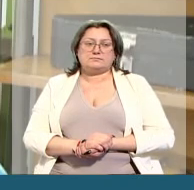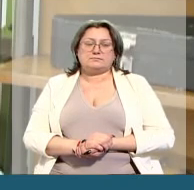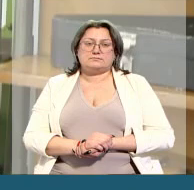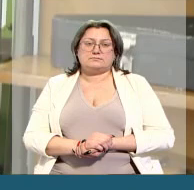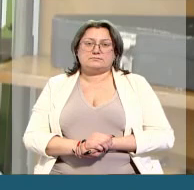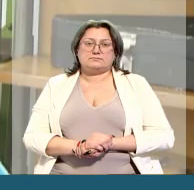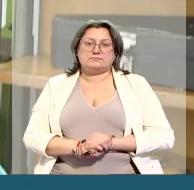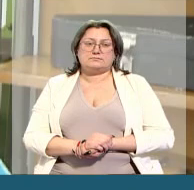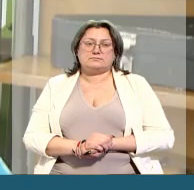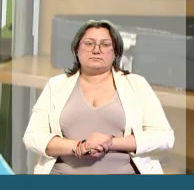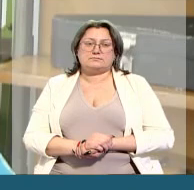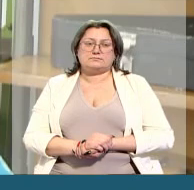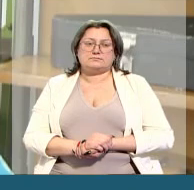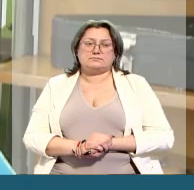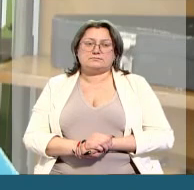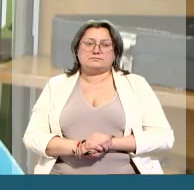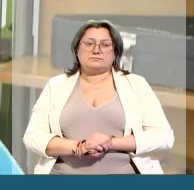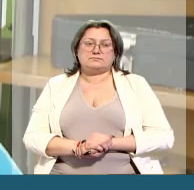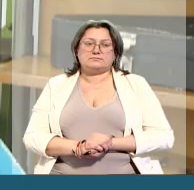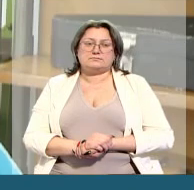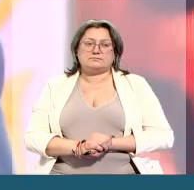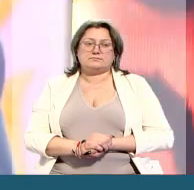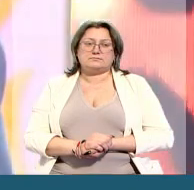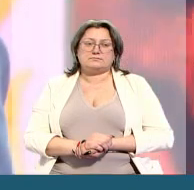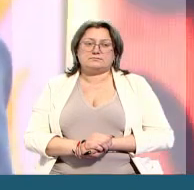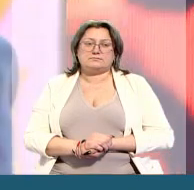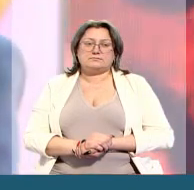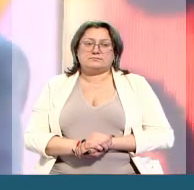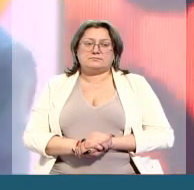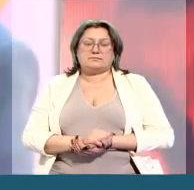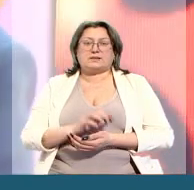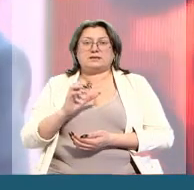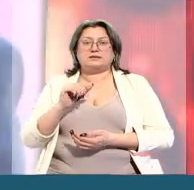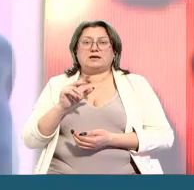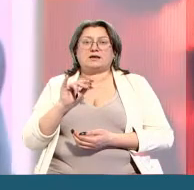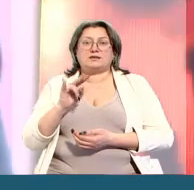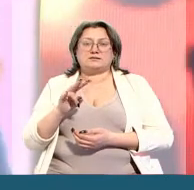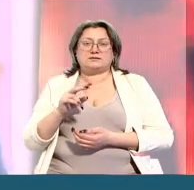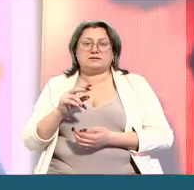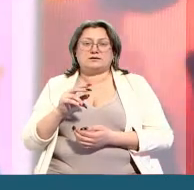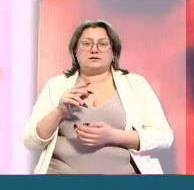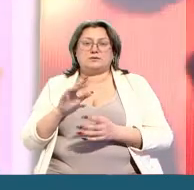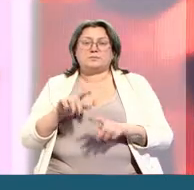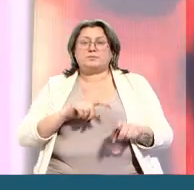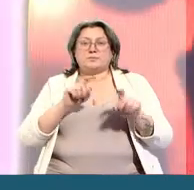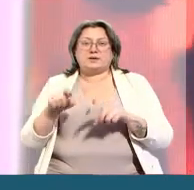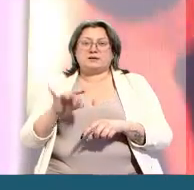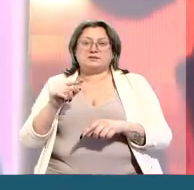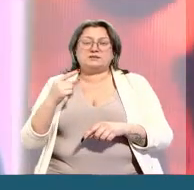алдық биыл. Ансамбль сондай керемет аспаптармен жаңартылды. Сәкен Бәсенгіров сыр елі, жыр елі